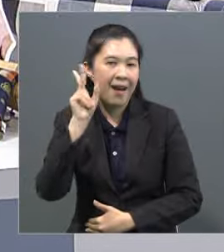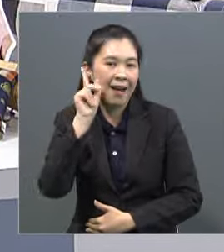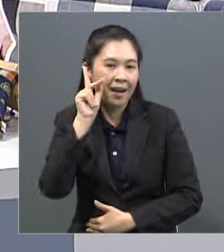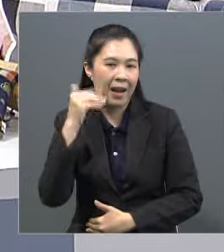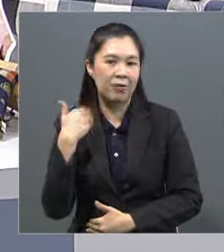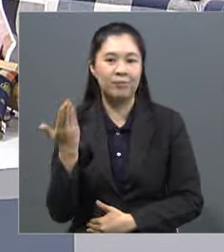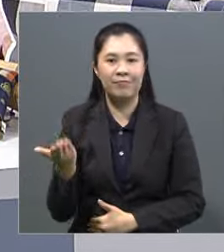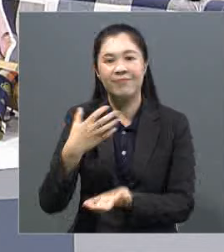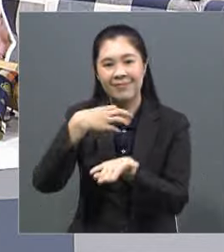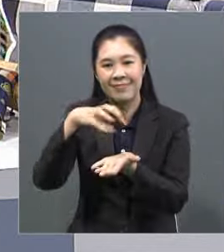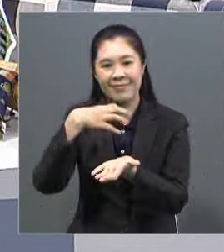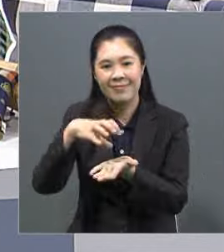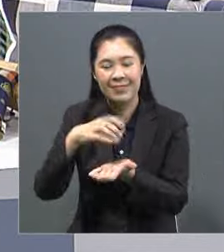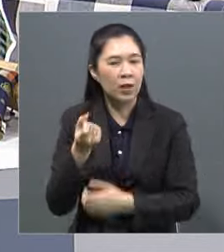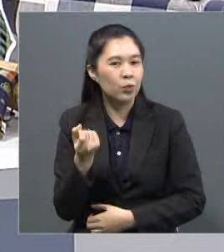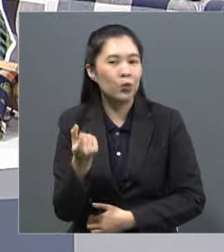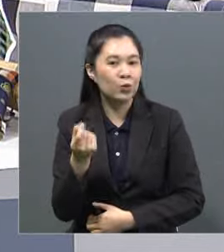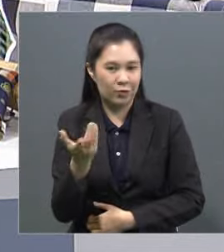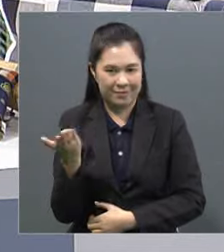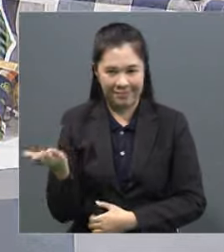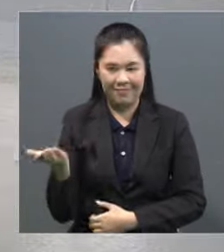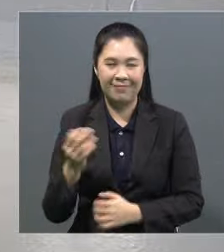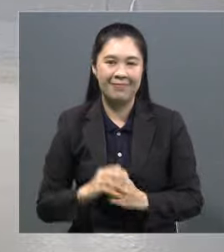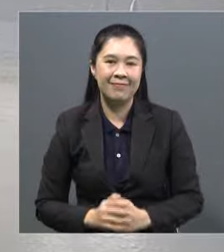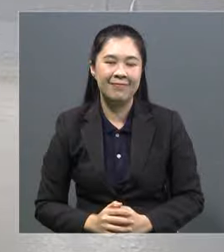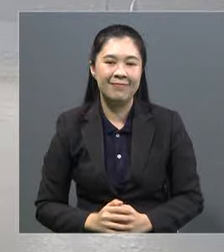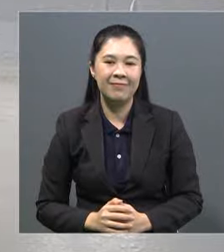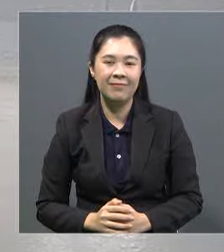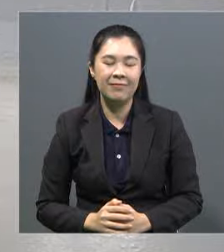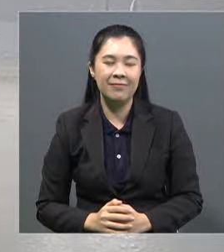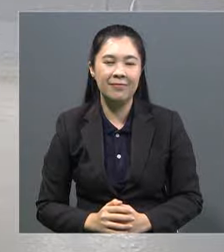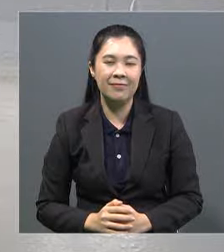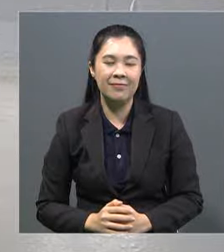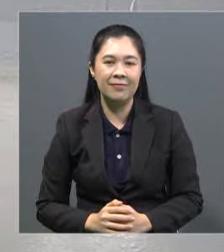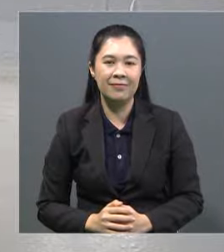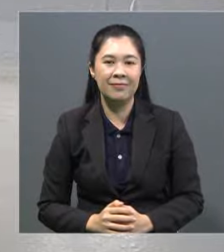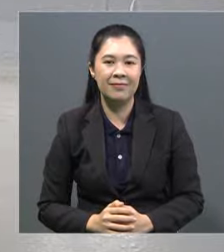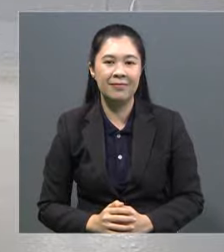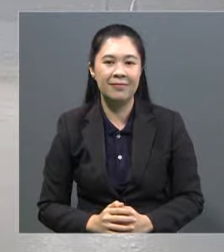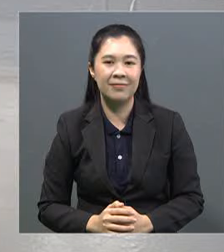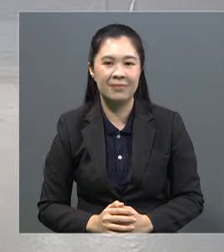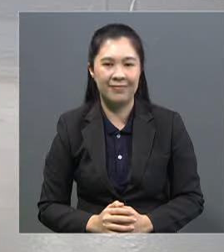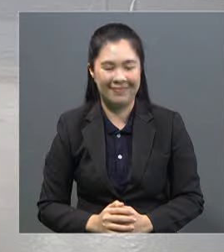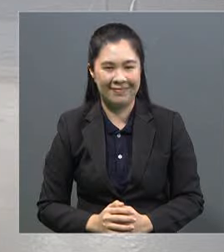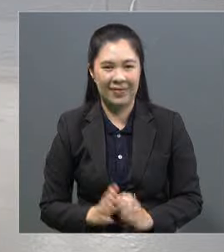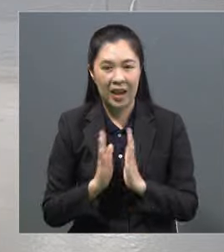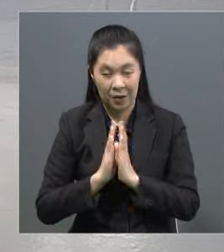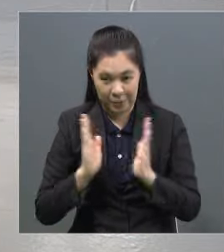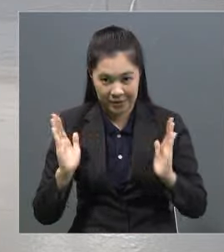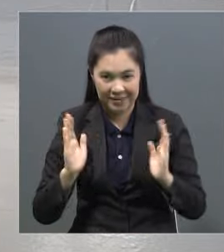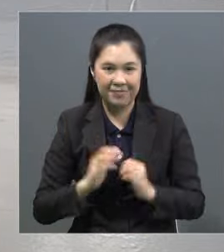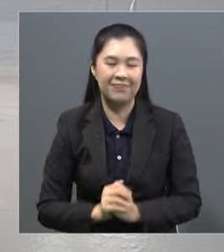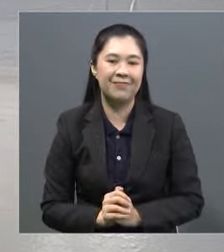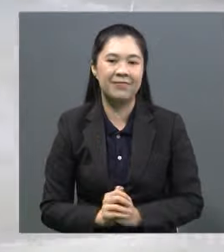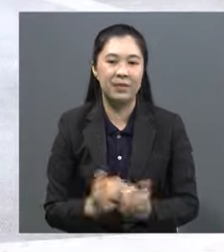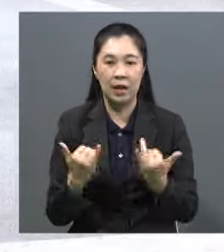ราคุณณัฐวีแม้นทองรายงานสดมาจากทำเนียบรัฐบาลครับคุณณัฐวีเชิญครับ ขอบคุณค่ะทั้งสองท่านค่ะนอกจ